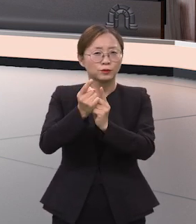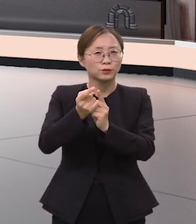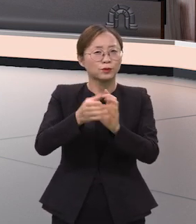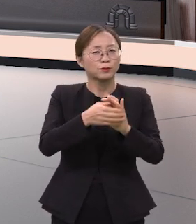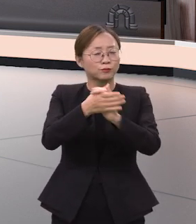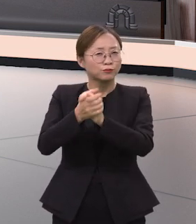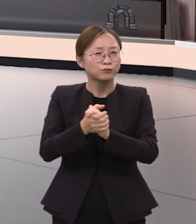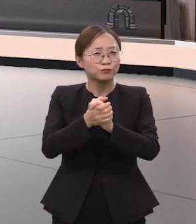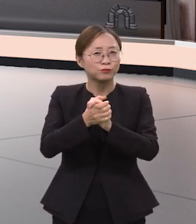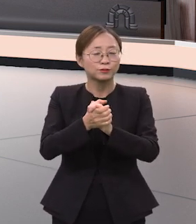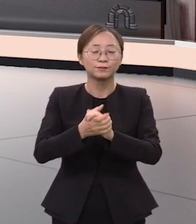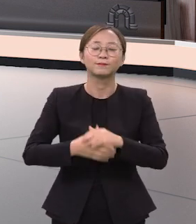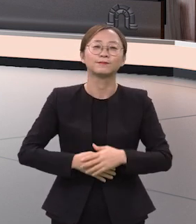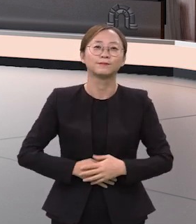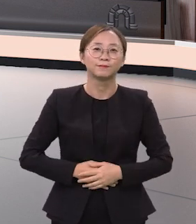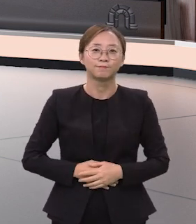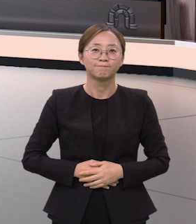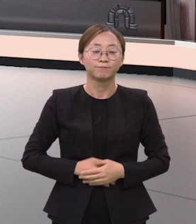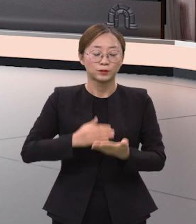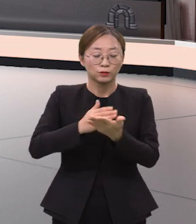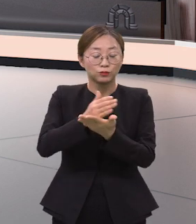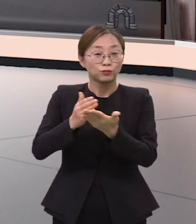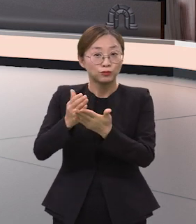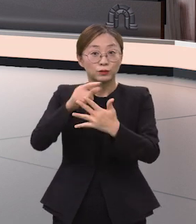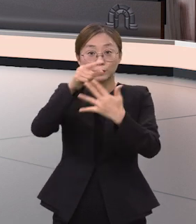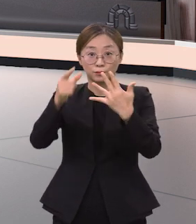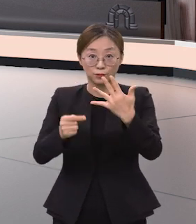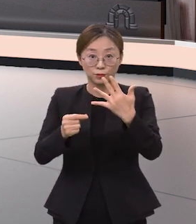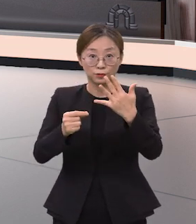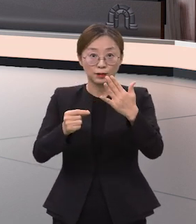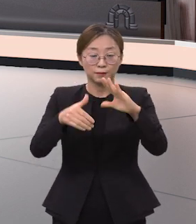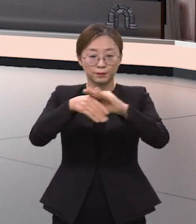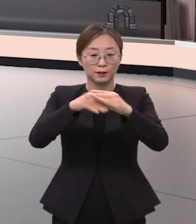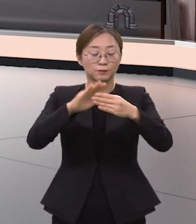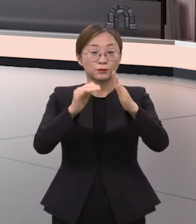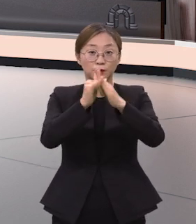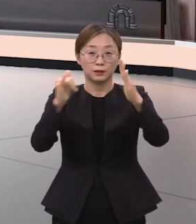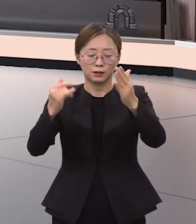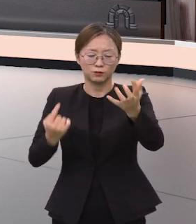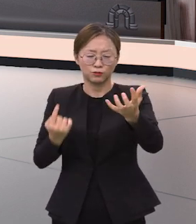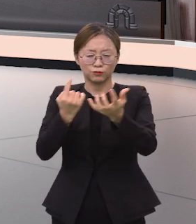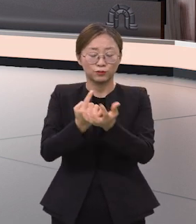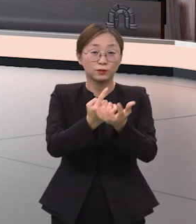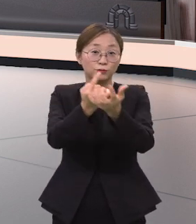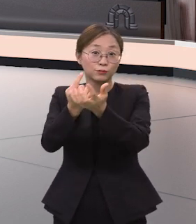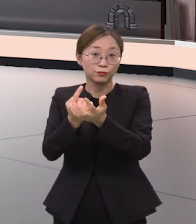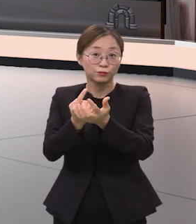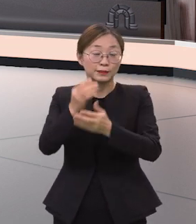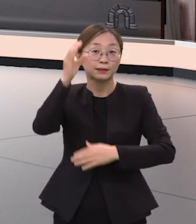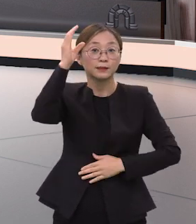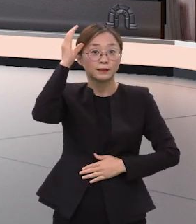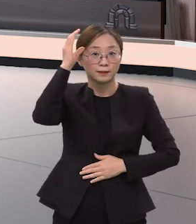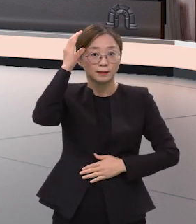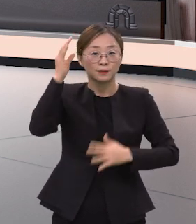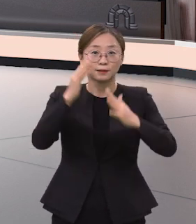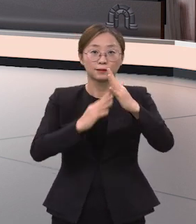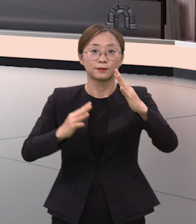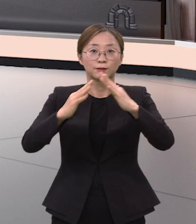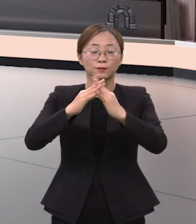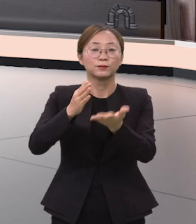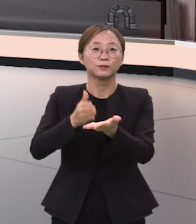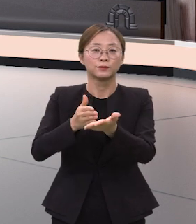시간을 가졌습니다. 앞으로도 다양한 프로그램을 전개해 다문화 가정이 지역사회에서 소외되지 않길